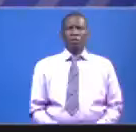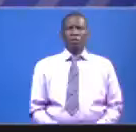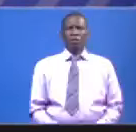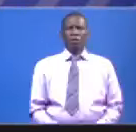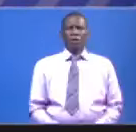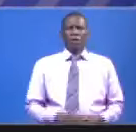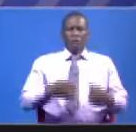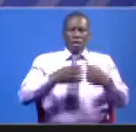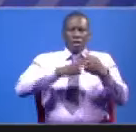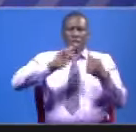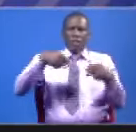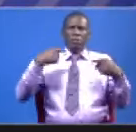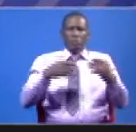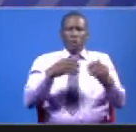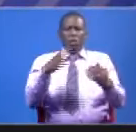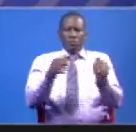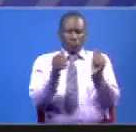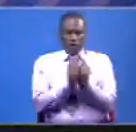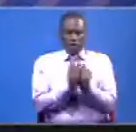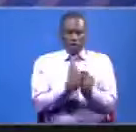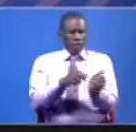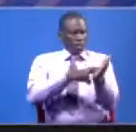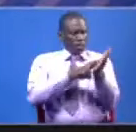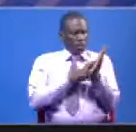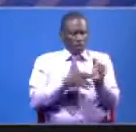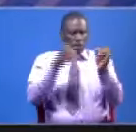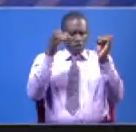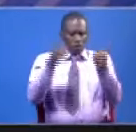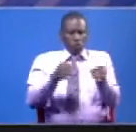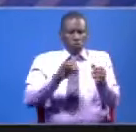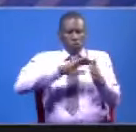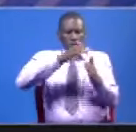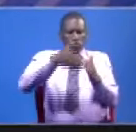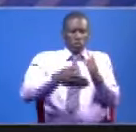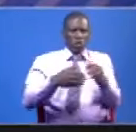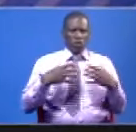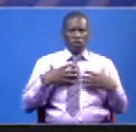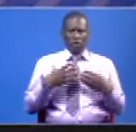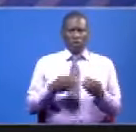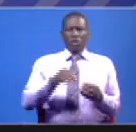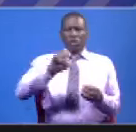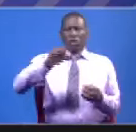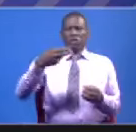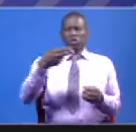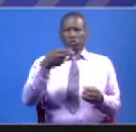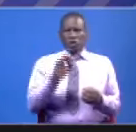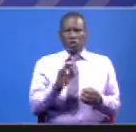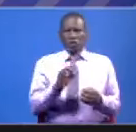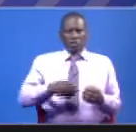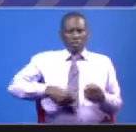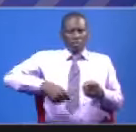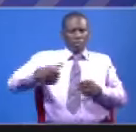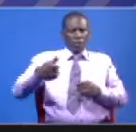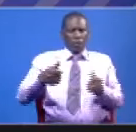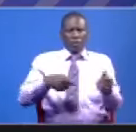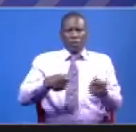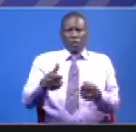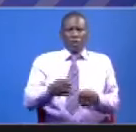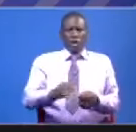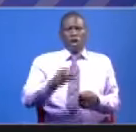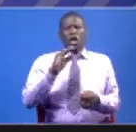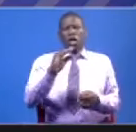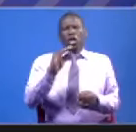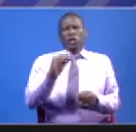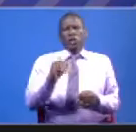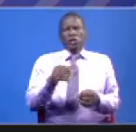9 kati ya 10 waliosajiliwa chini ya bima mpya ya afya SHIF bado wanalazimika kulipia matibabu wakitumia fedha zao. Hii